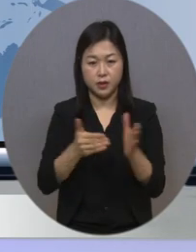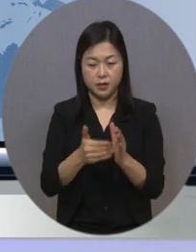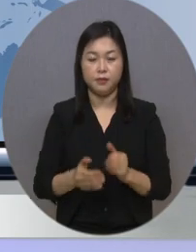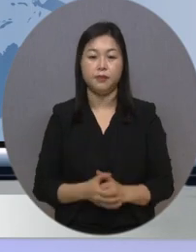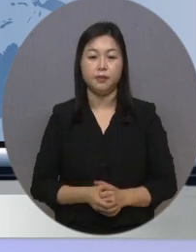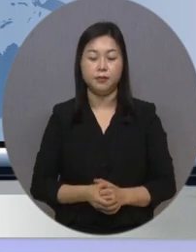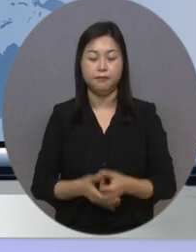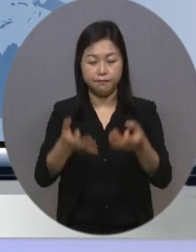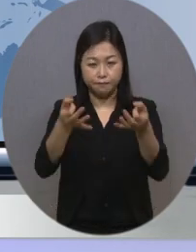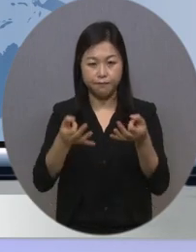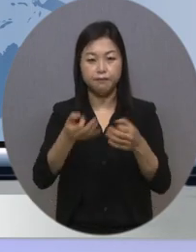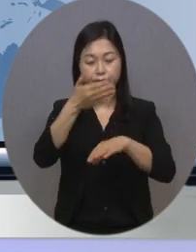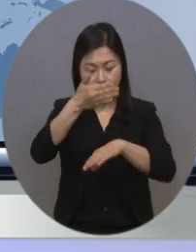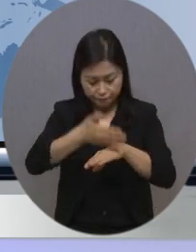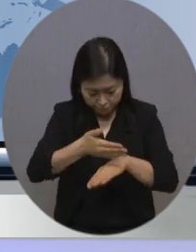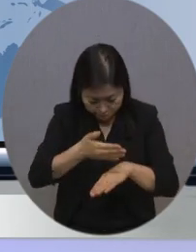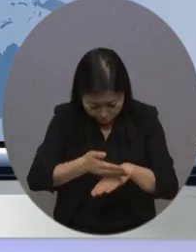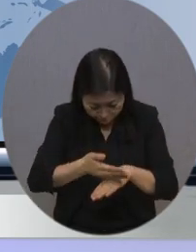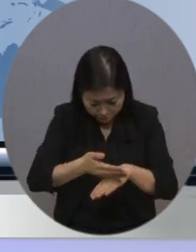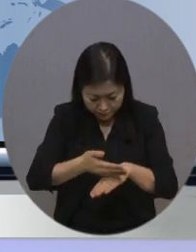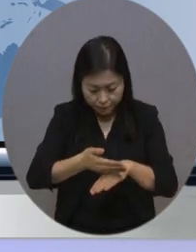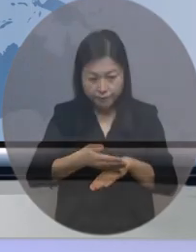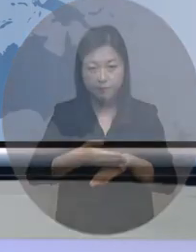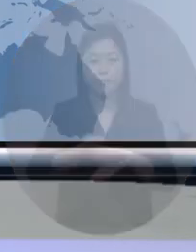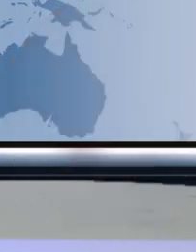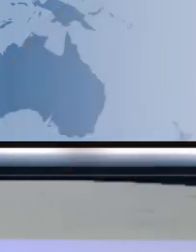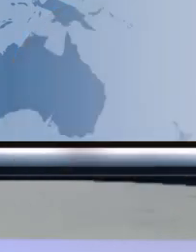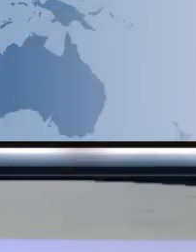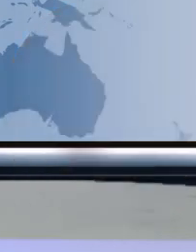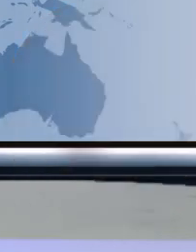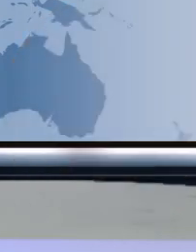마칩니다. 시청해주신 여러분 고맙습니다.